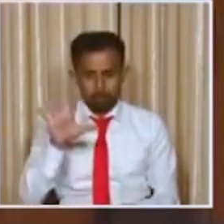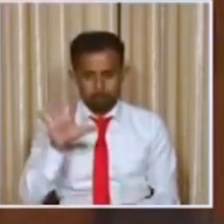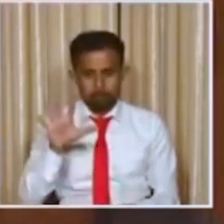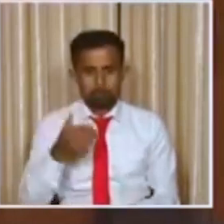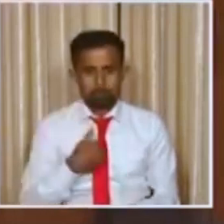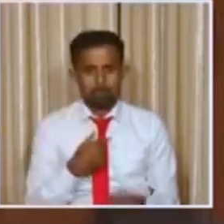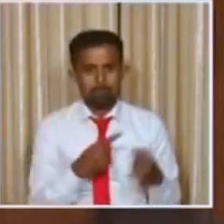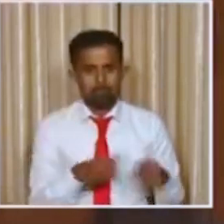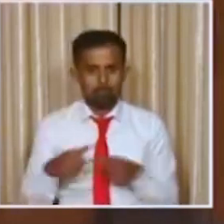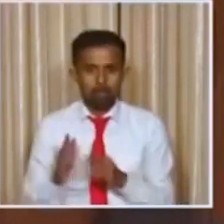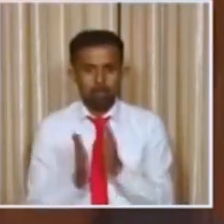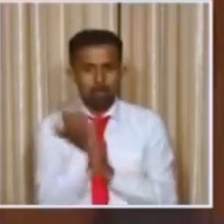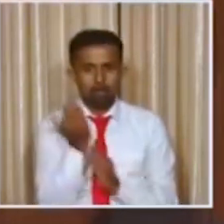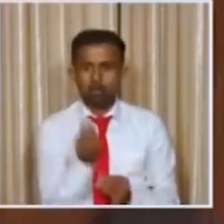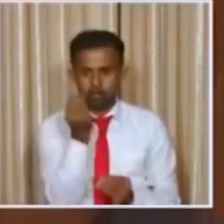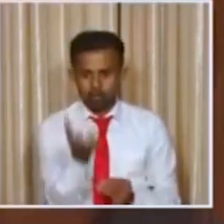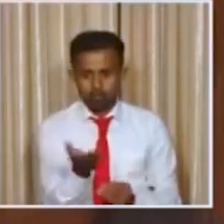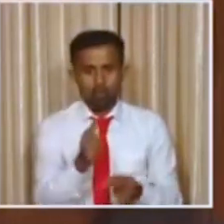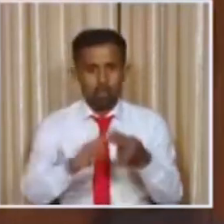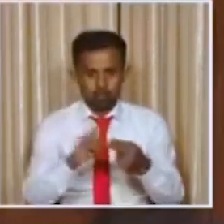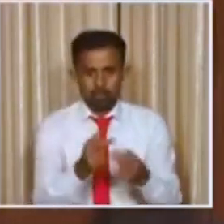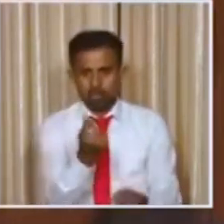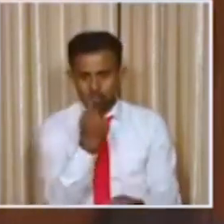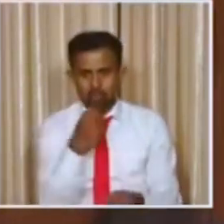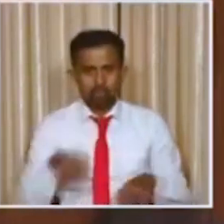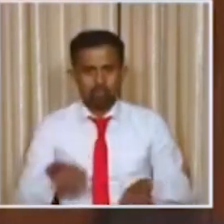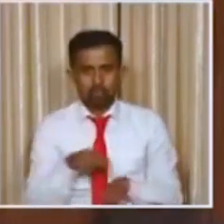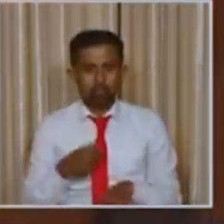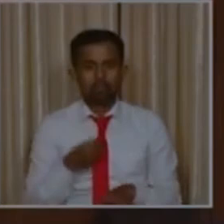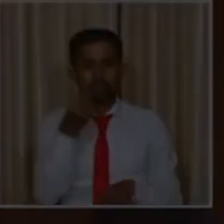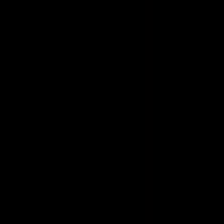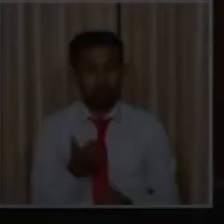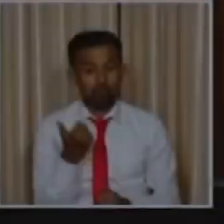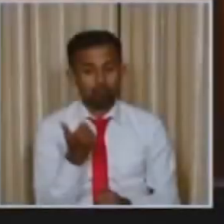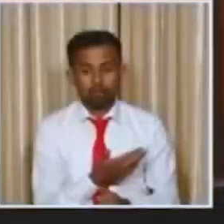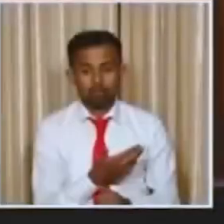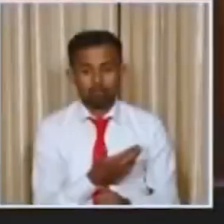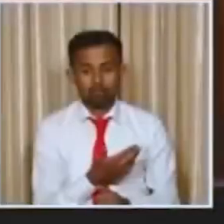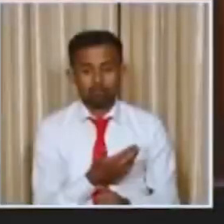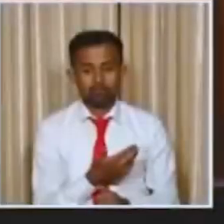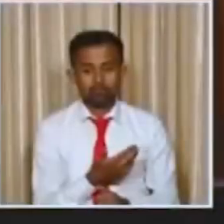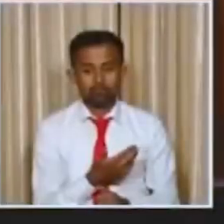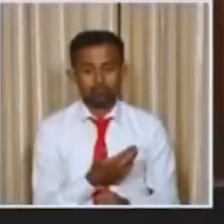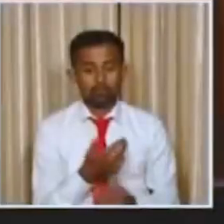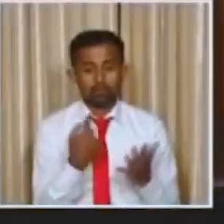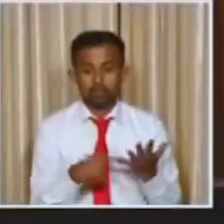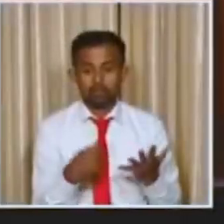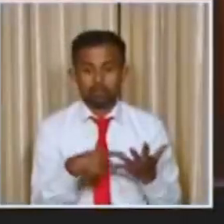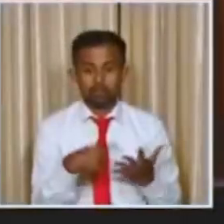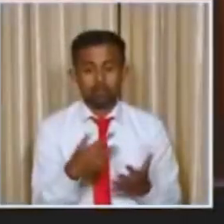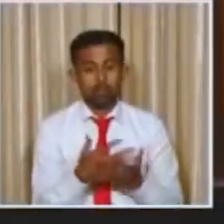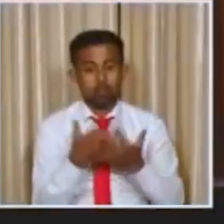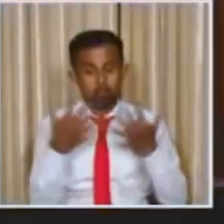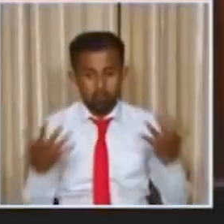நான் இப்பொழுது தார இதையும் நீங்கள் வேண்டாம் என்று சொல்லி உங்களுடைய இருக்கும் சந்தர்ப்பத்தை நீங்கள் அழித்துக் கொள்ளப் போகிறீர்கள். தமிழ் பாராளுமன்ற உறுப்பினர் அடிப்படையிலே தமிழ்